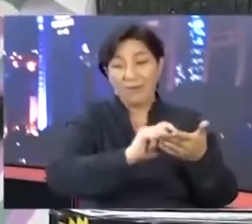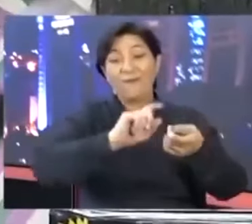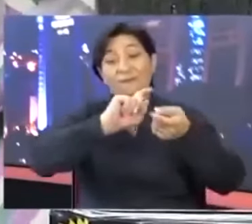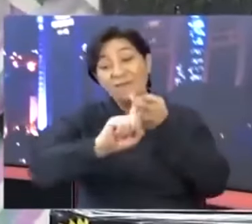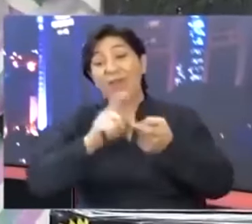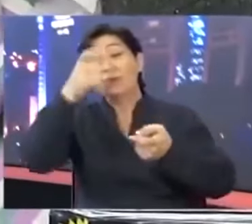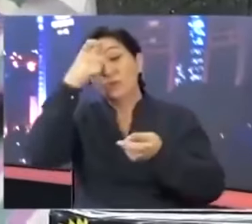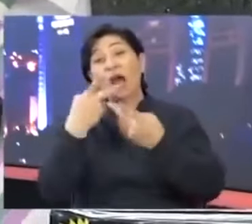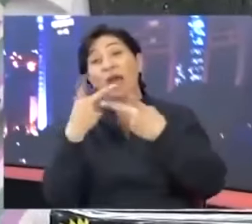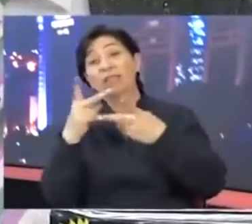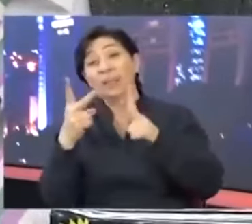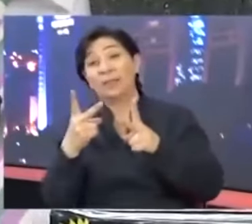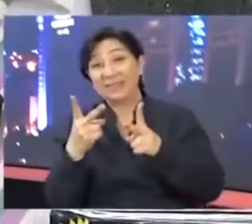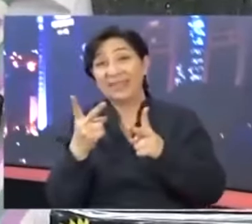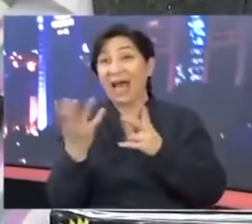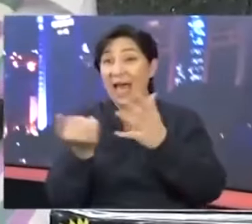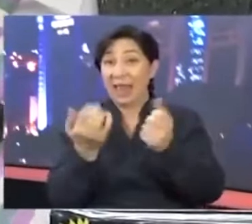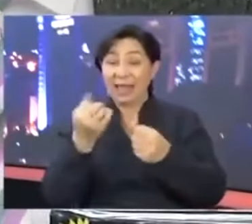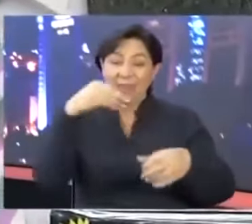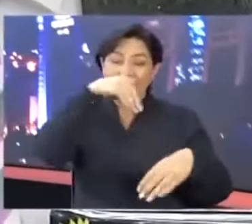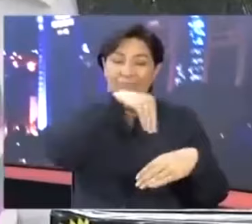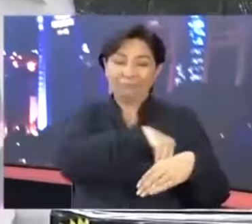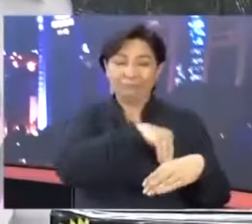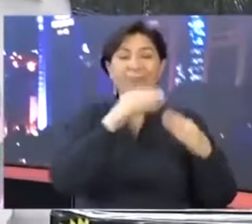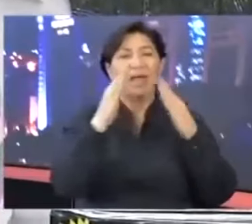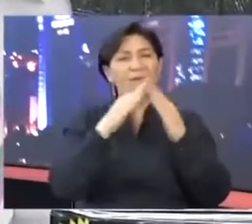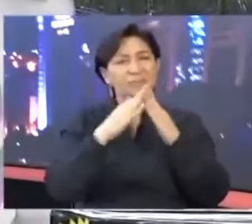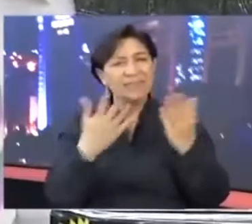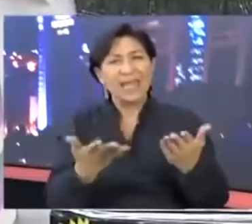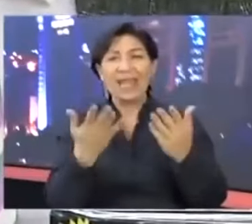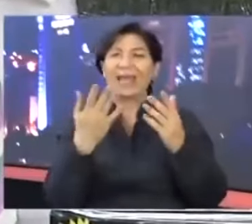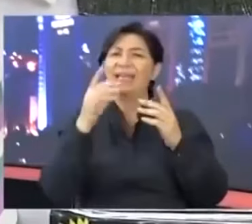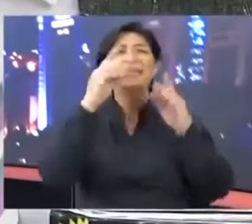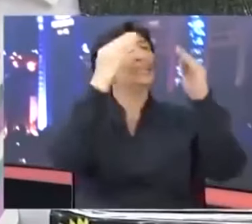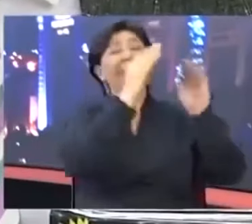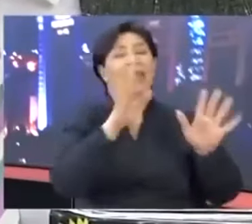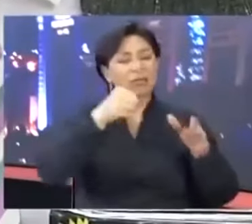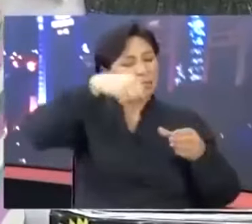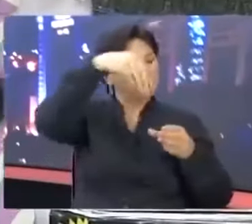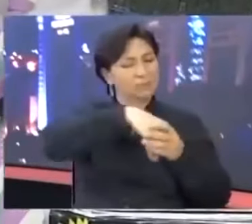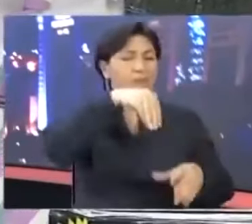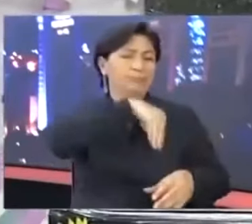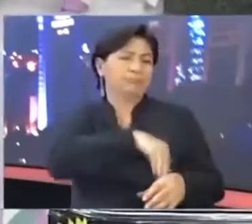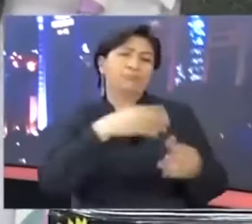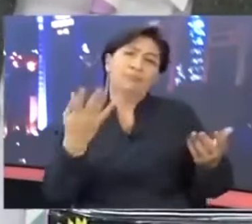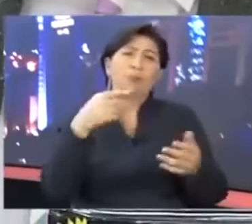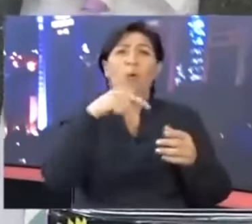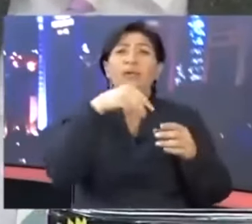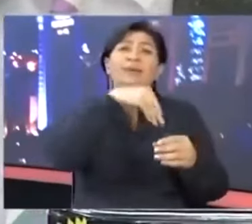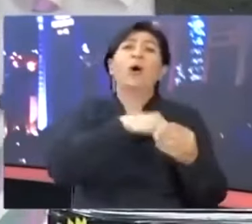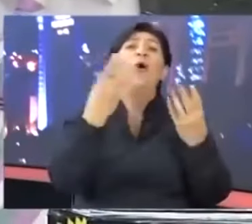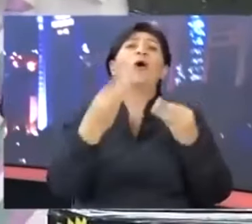onları yanımızda Eee bulundurarak evimizde değil sadece yanımızda da bulundurarak hem de eğer onlar yanımızda